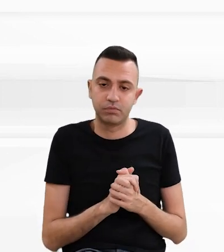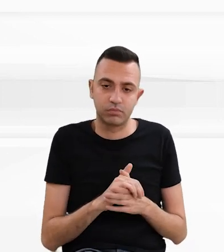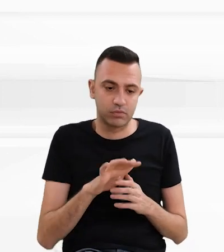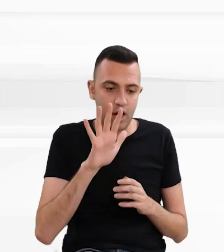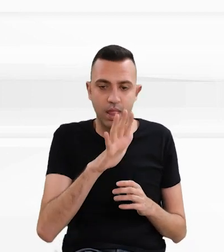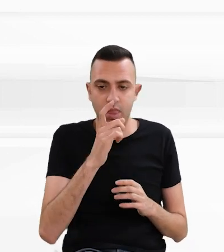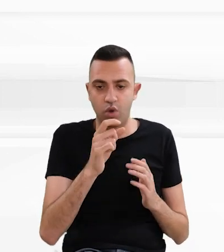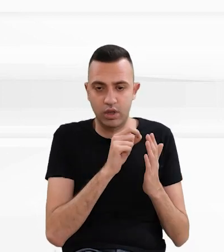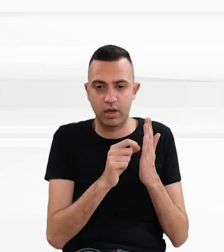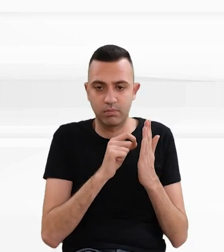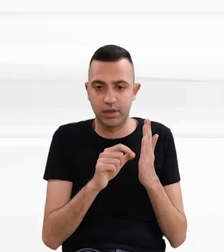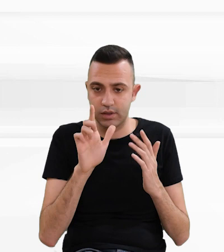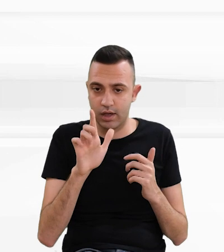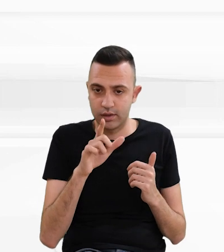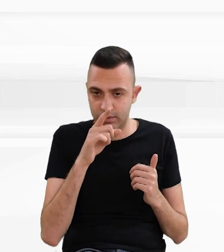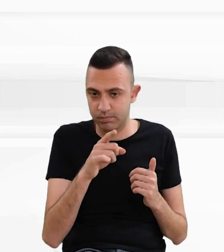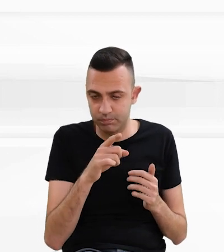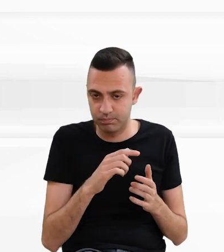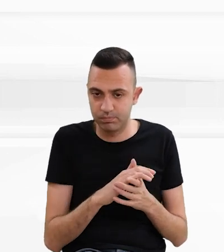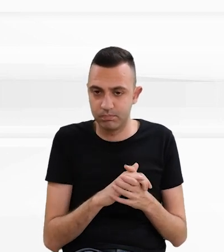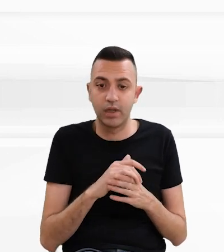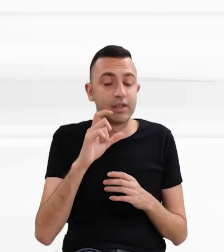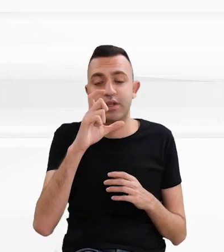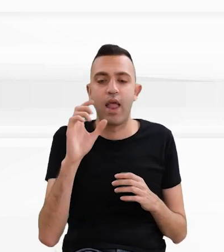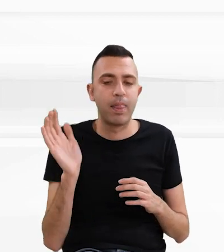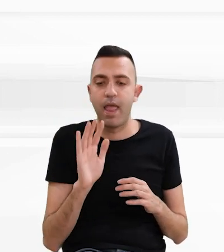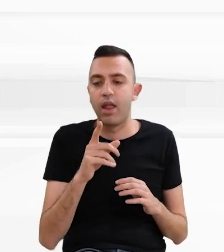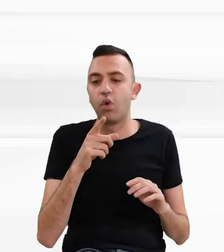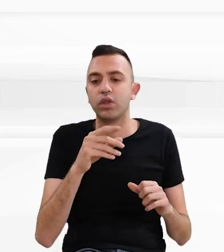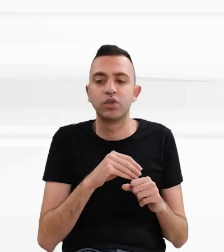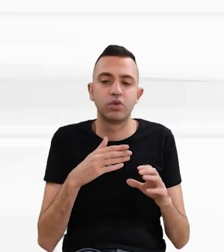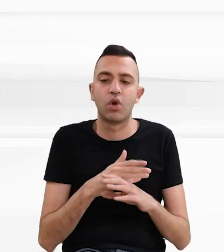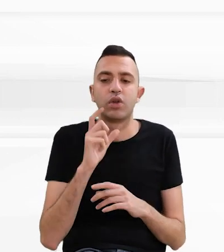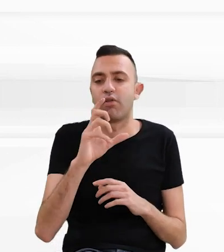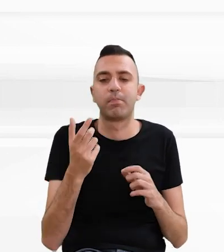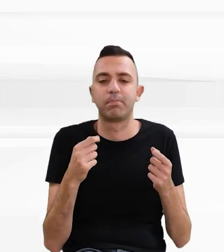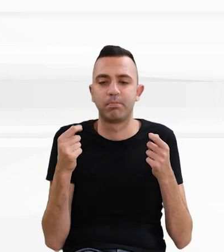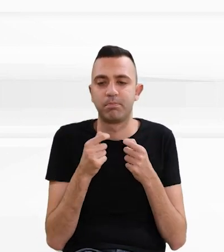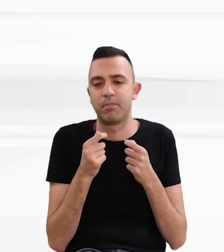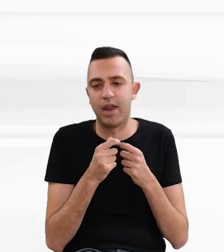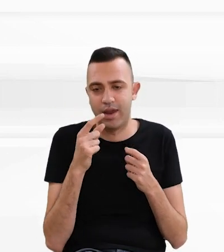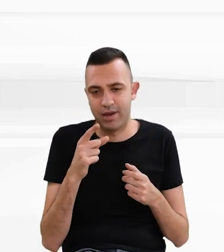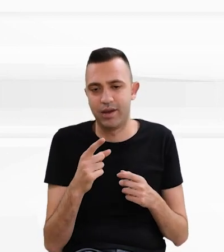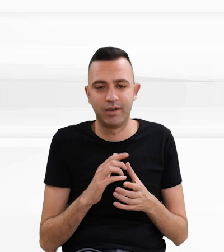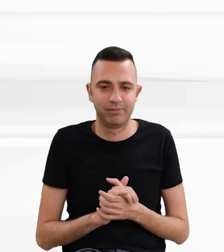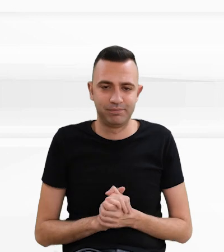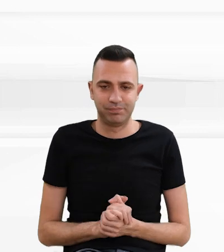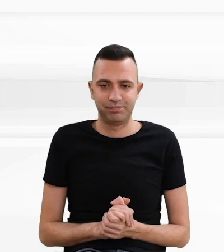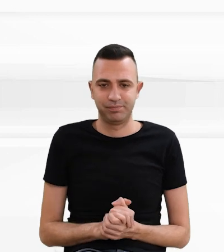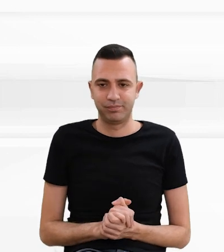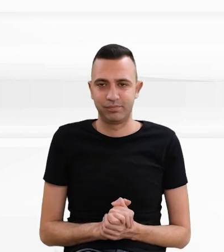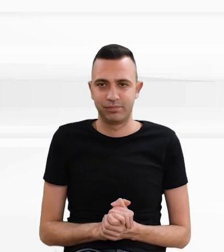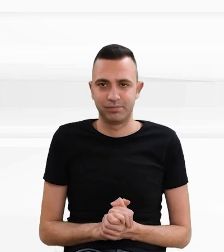yazalım burada 59 yazması gerekiyormuş Tabii ki de seçeneği değil o halde doğru cevabınız B